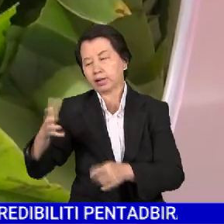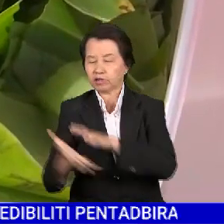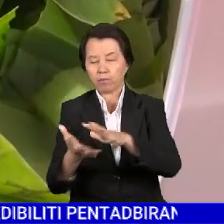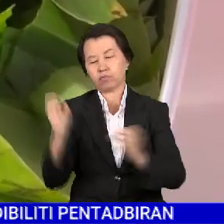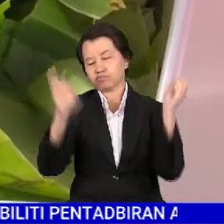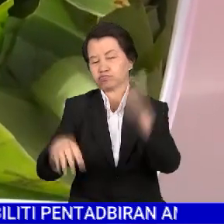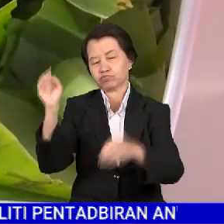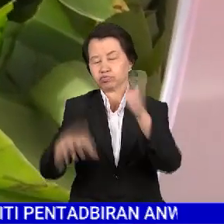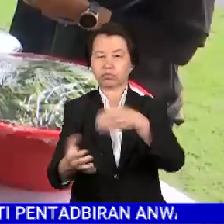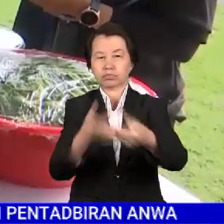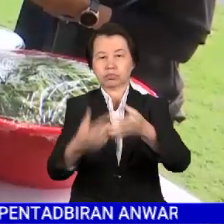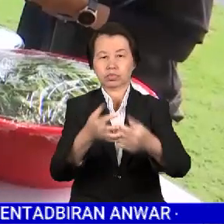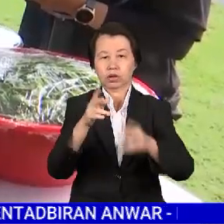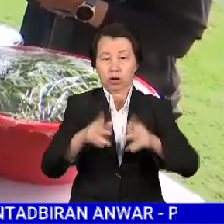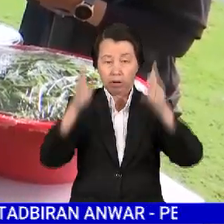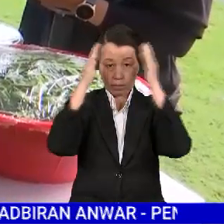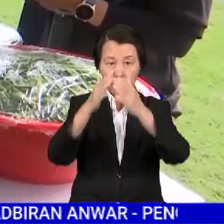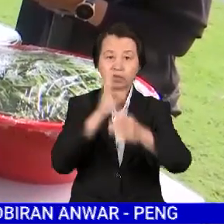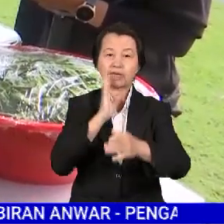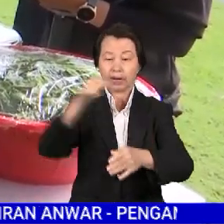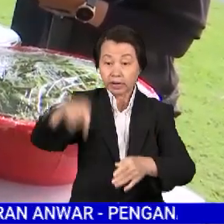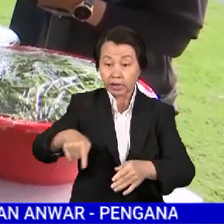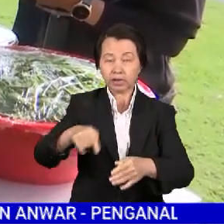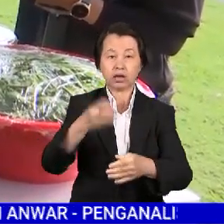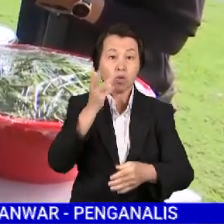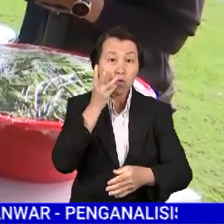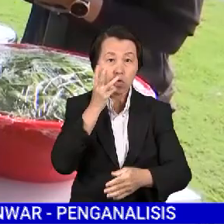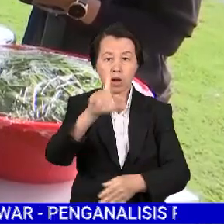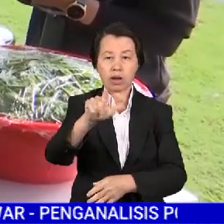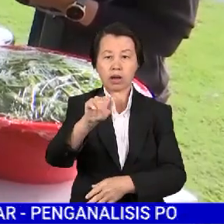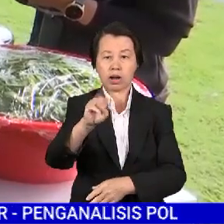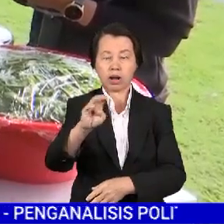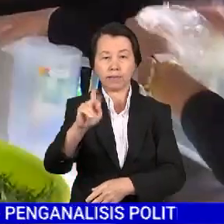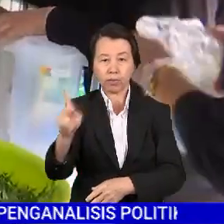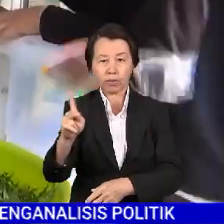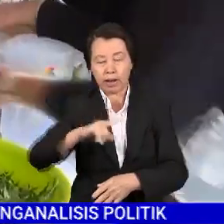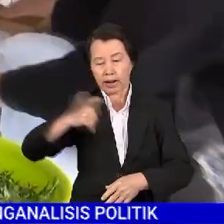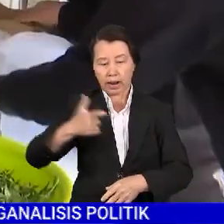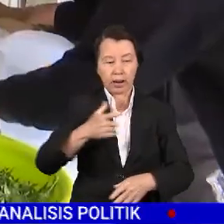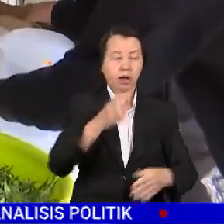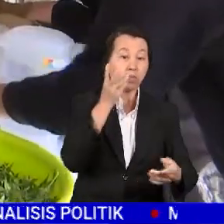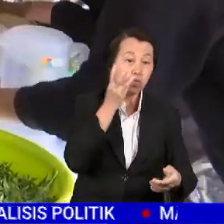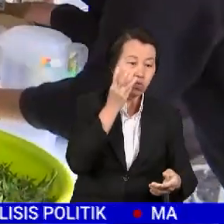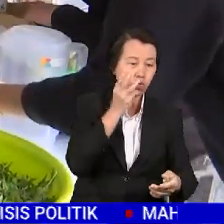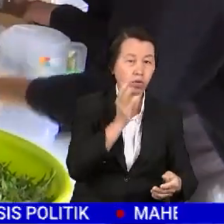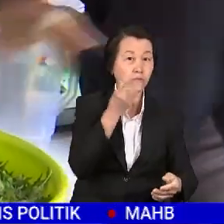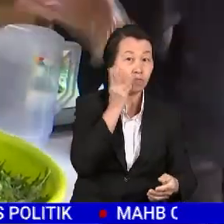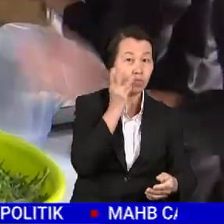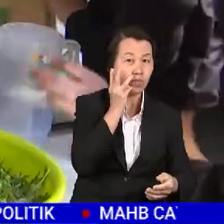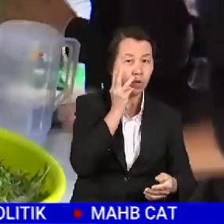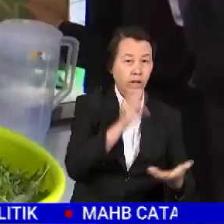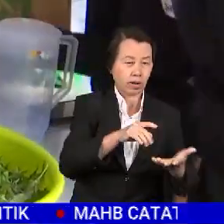Jadi ini kalau orang Pahang, dia kata inilah bubur lambuk. Kalau yang lain tu dipanggil bubur daging ke, bubur cair ke, bubur apa. Tapi